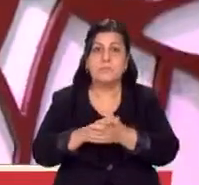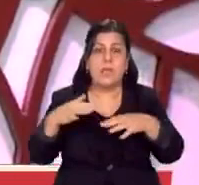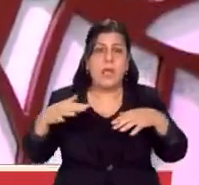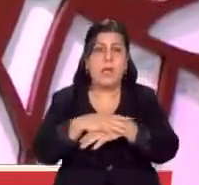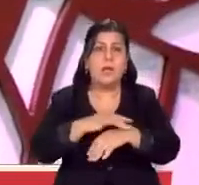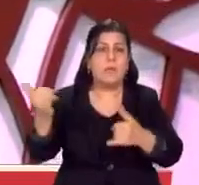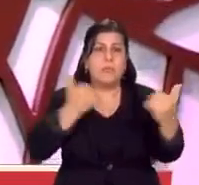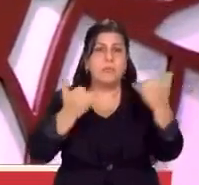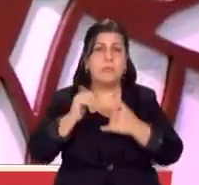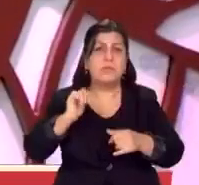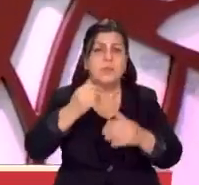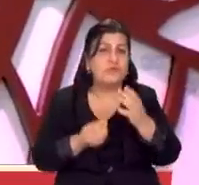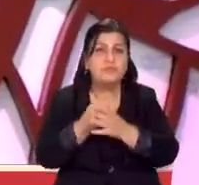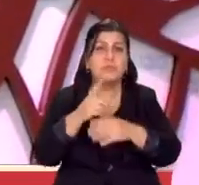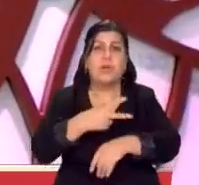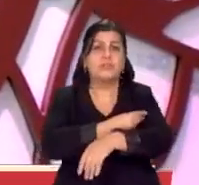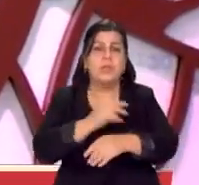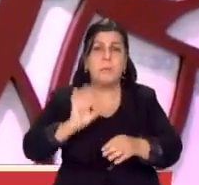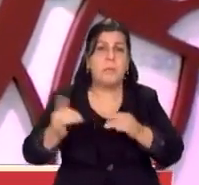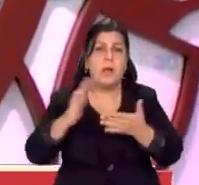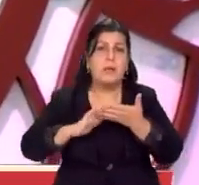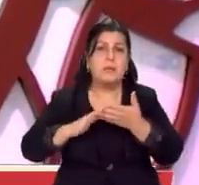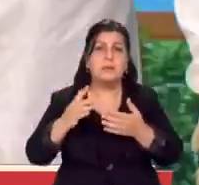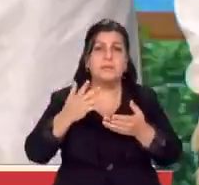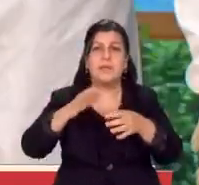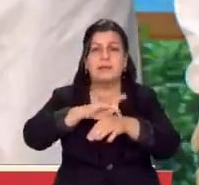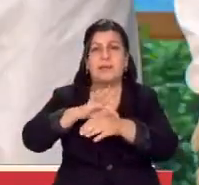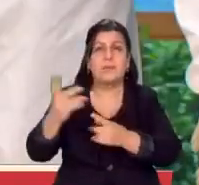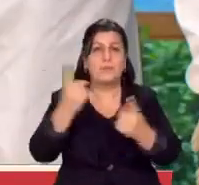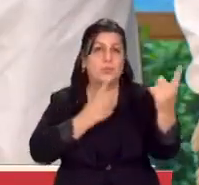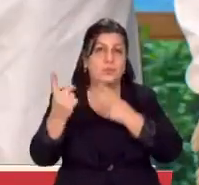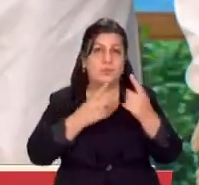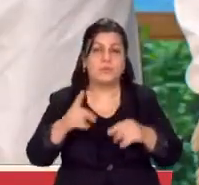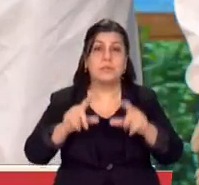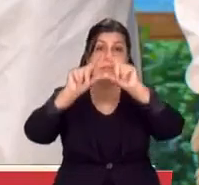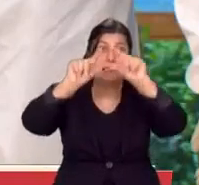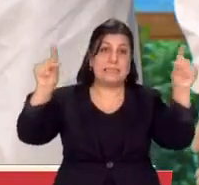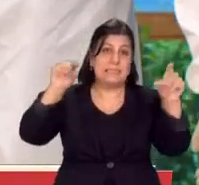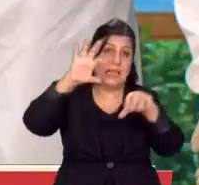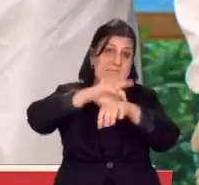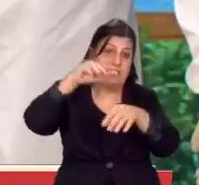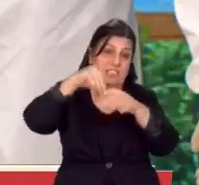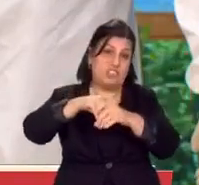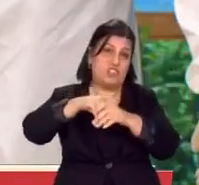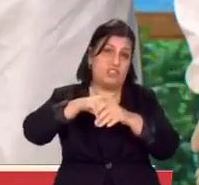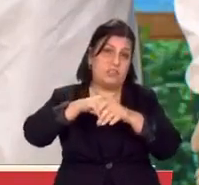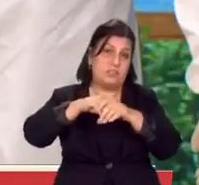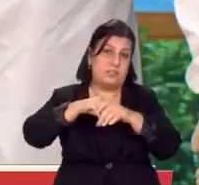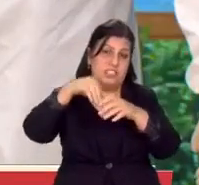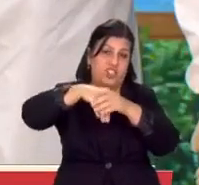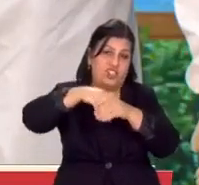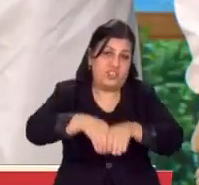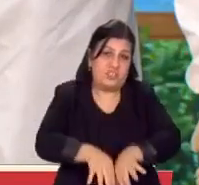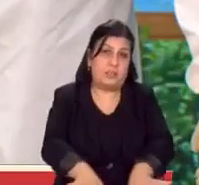her akşam telefonu Mesaj gibi bu ne zaman çıkacakmış istiyorlar Aslında hastalar üzerinde yani klinik çalışmalarda şu anda ve